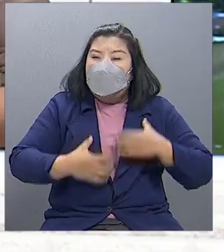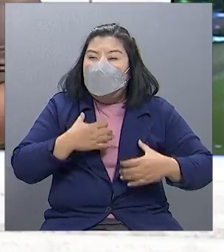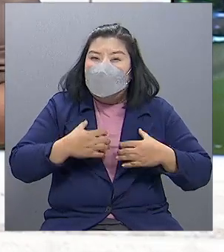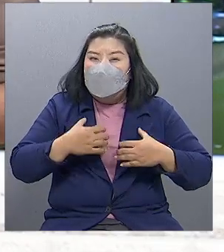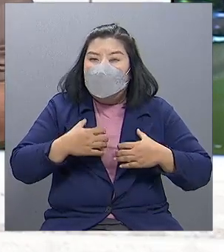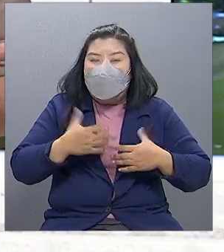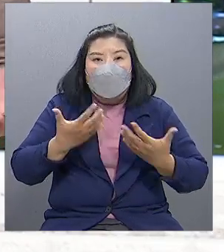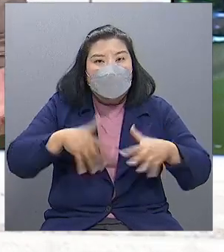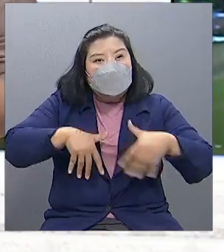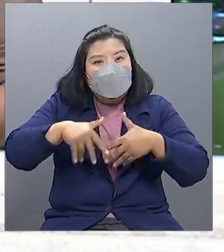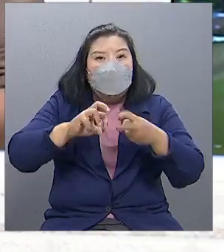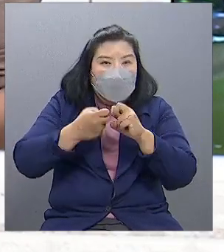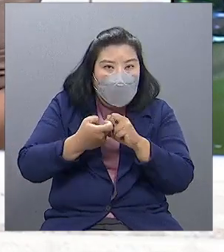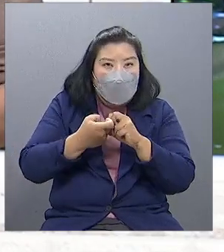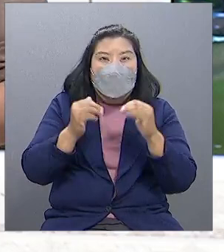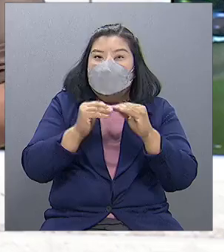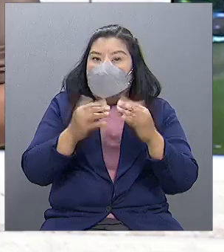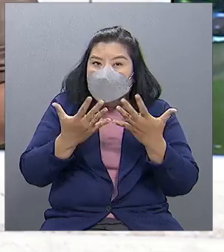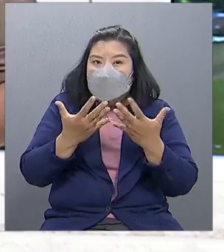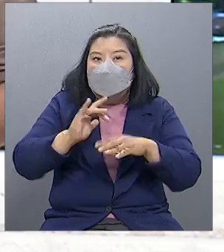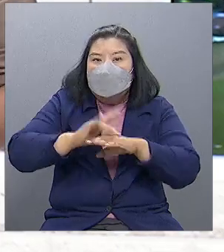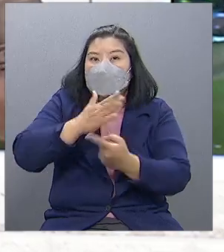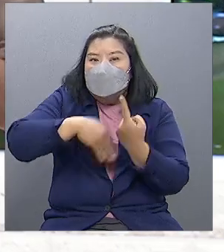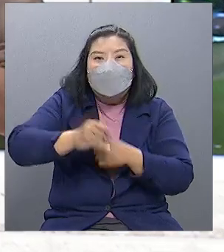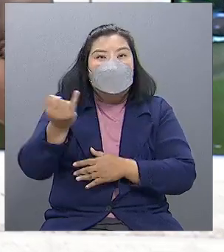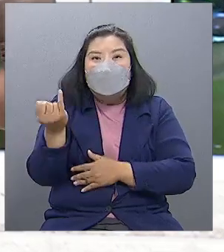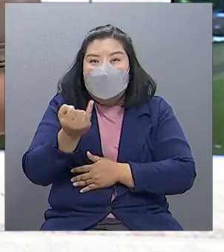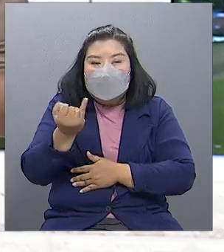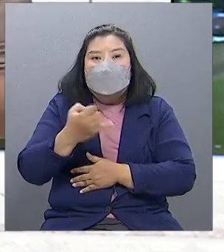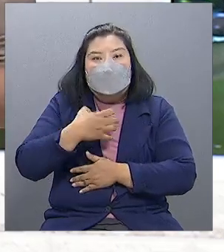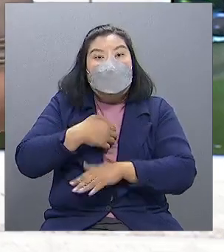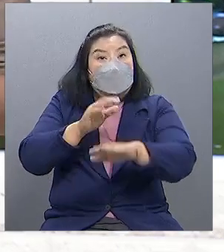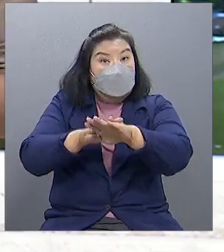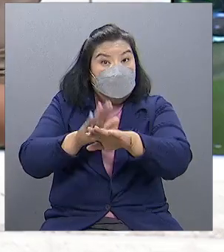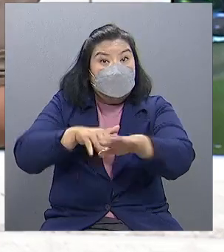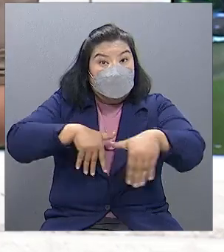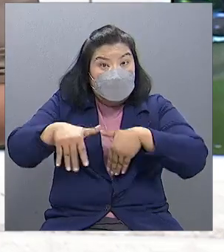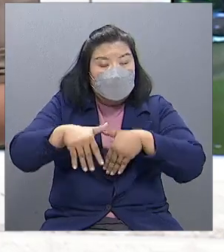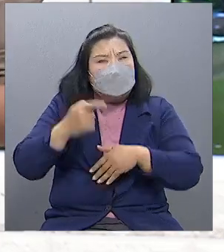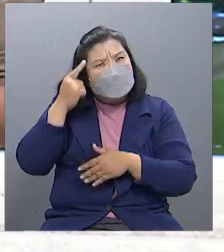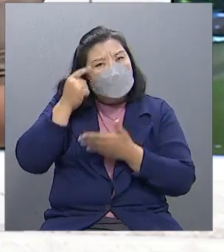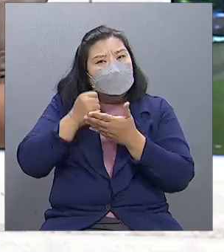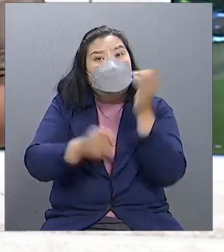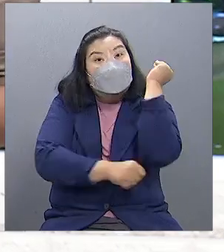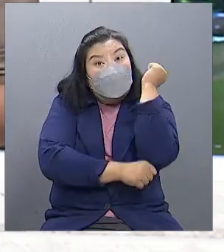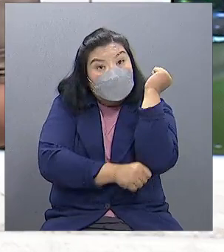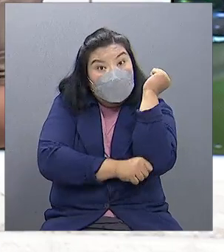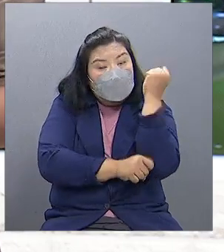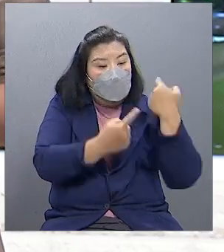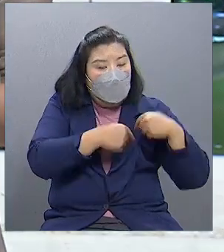โภค มาเด๋ยรบความเป็ทําสิงแวด เราไม่พึงประสงค์อยากจะเตือนภัยสงคมช่วยเหอผู้ยากใคร ให้กำลงใจคนทเป็ทุข